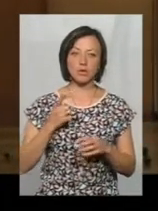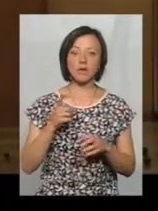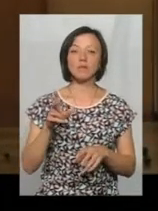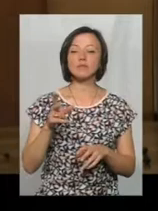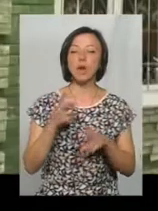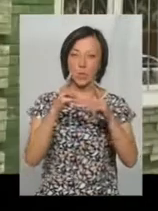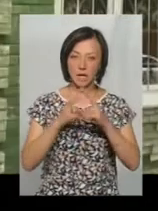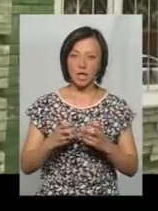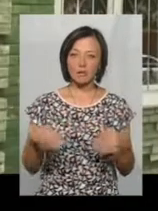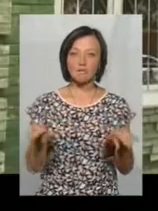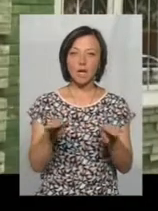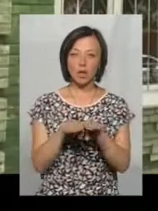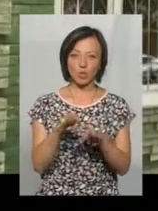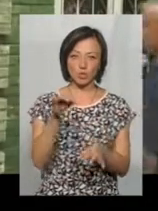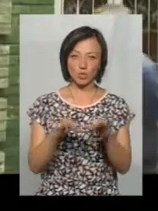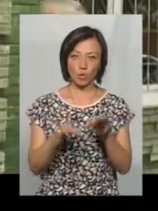судовому засіданні.